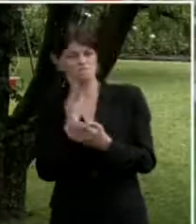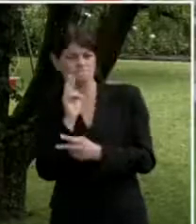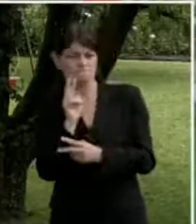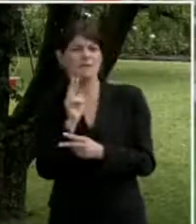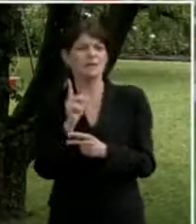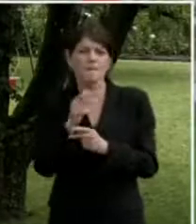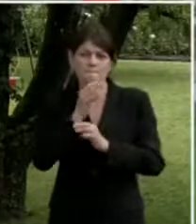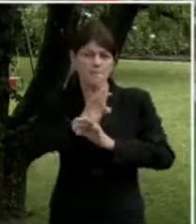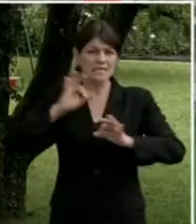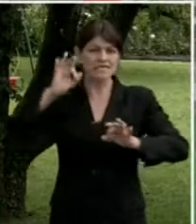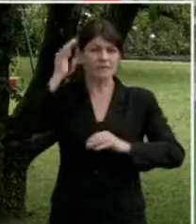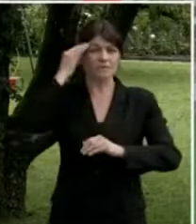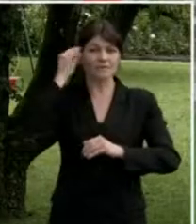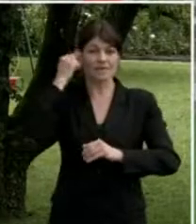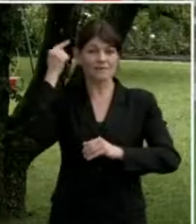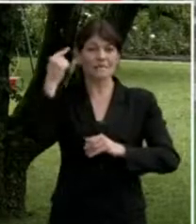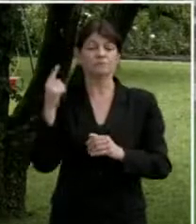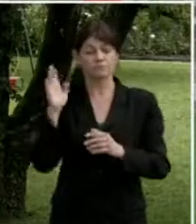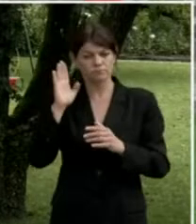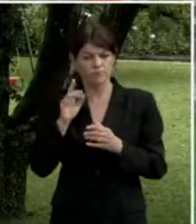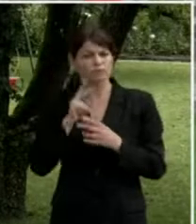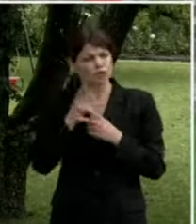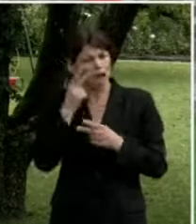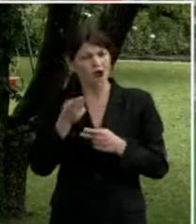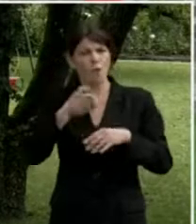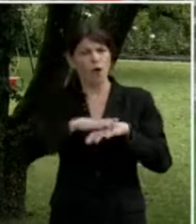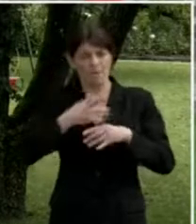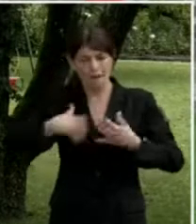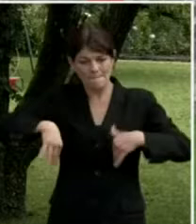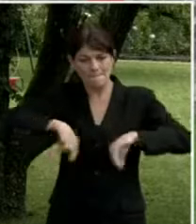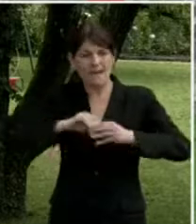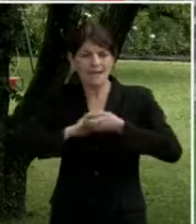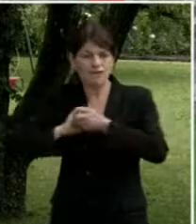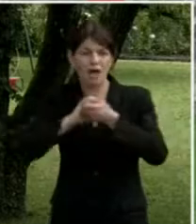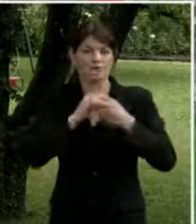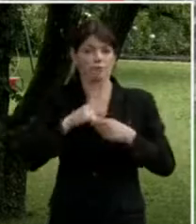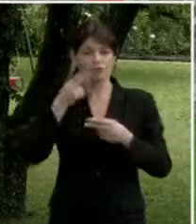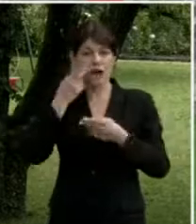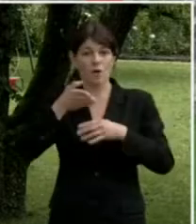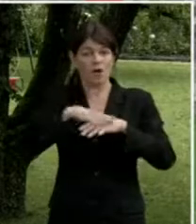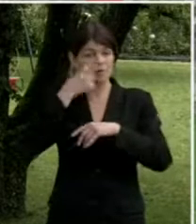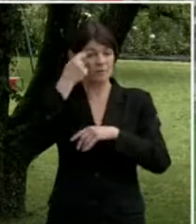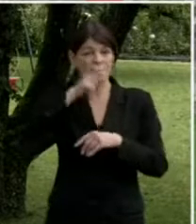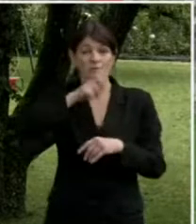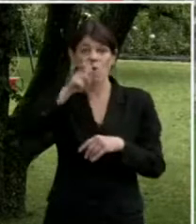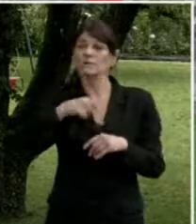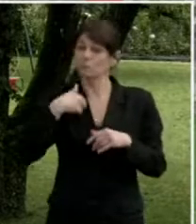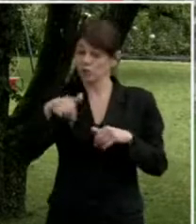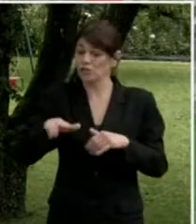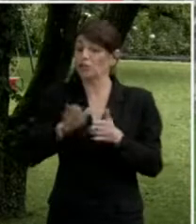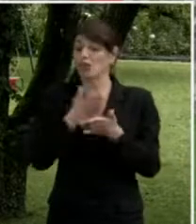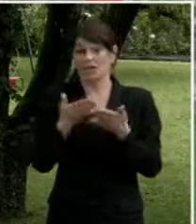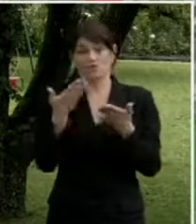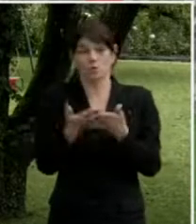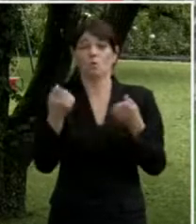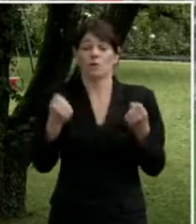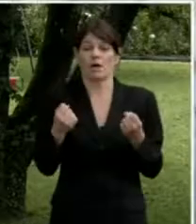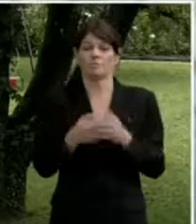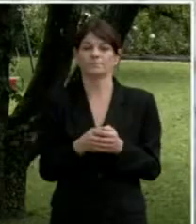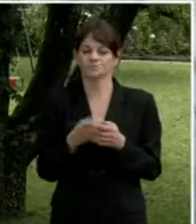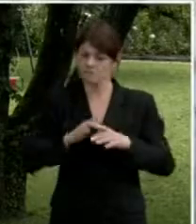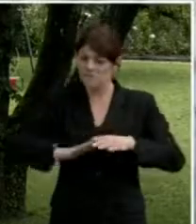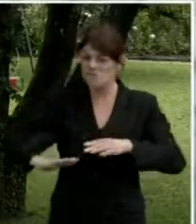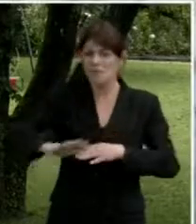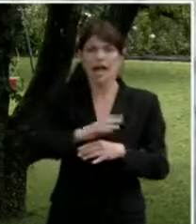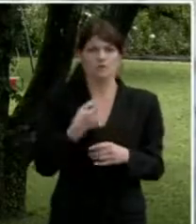und Gewissen im Sinne unseres Gemeinwesens und der Bevölkerung zu fällen. Auf der Basis